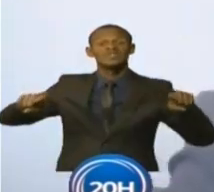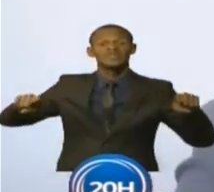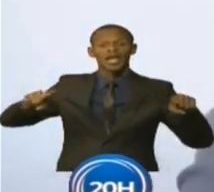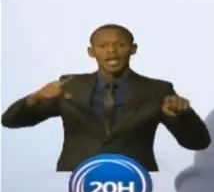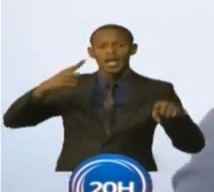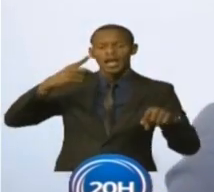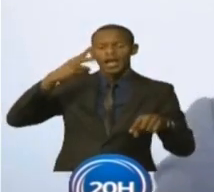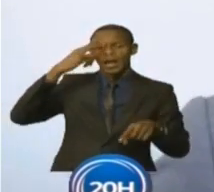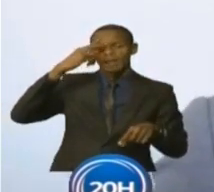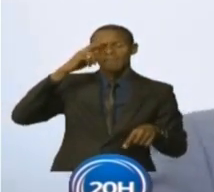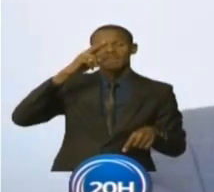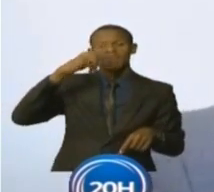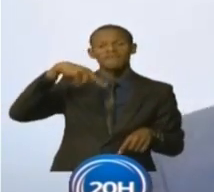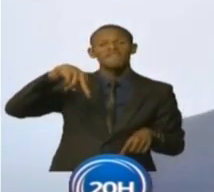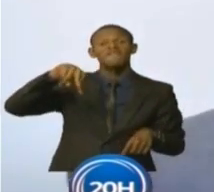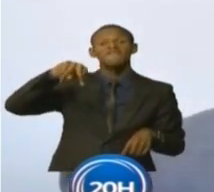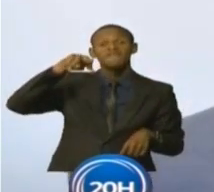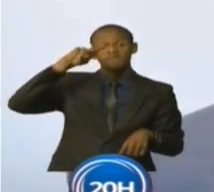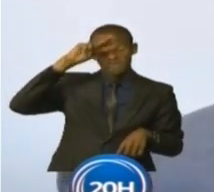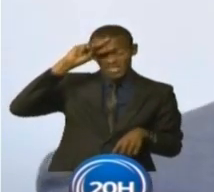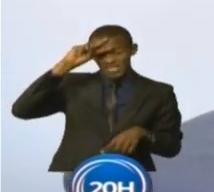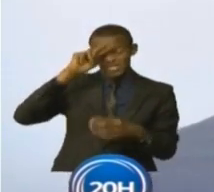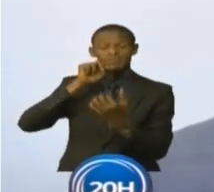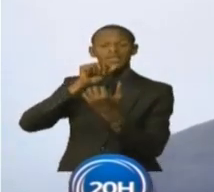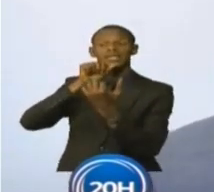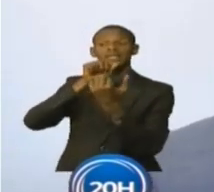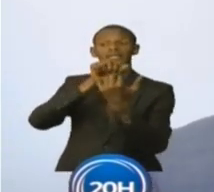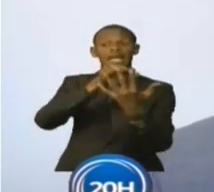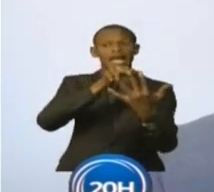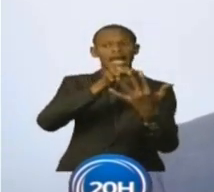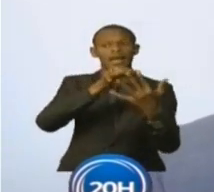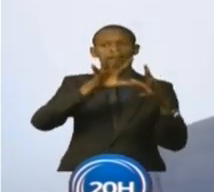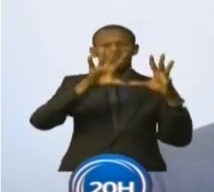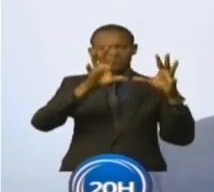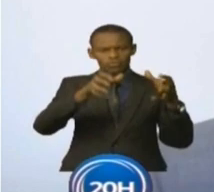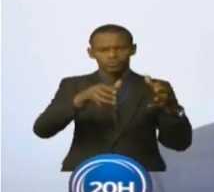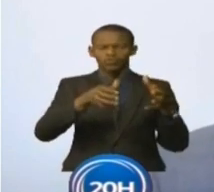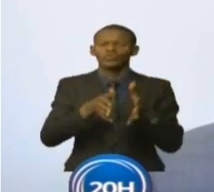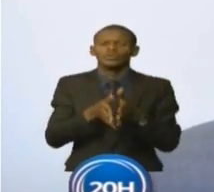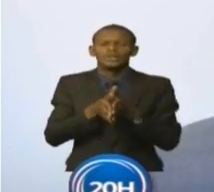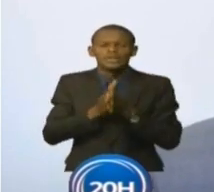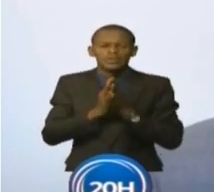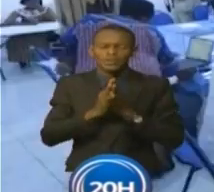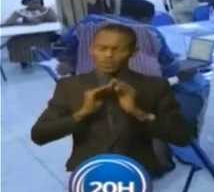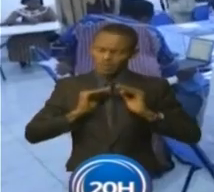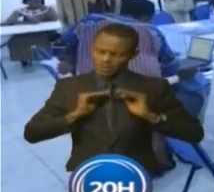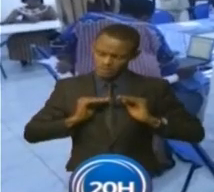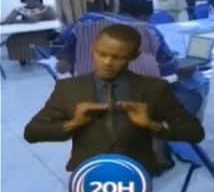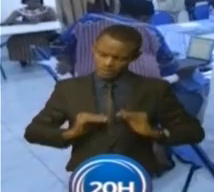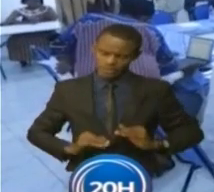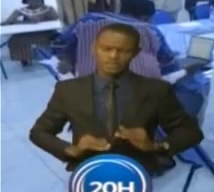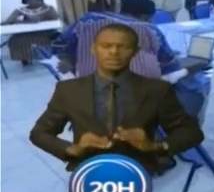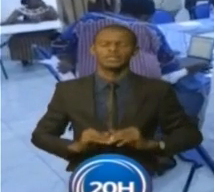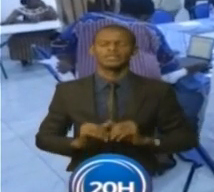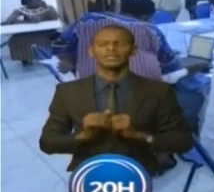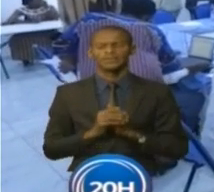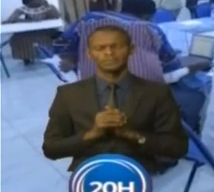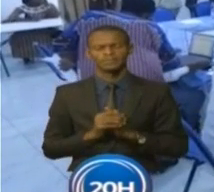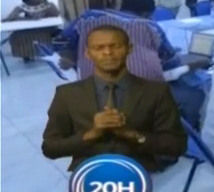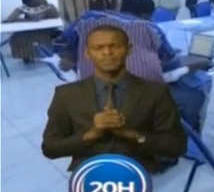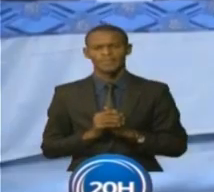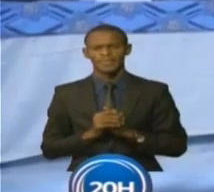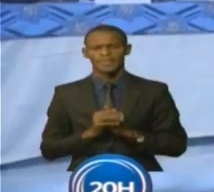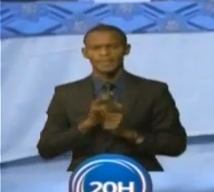Que les victimes de guerre s'apaisent par rapport à cette situation d'indemnisation. Frivao est un